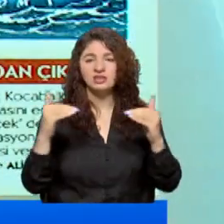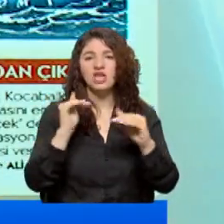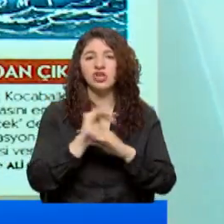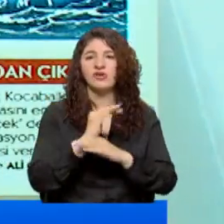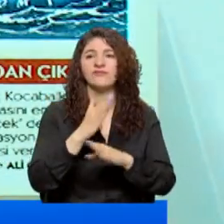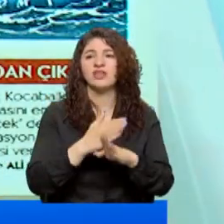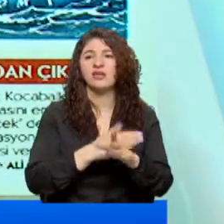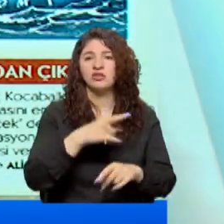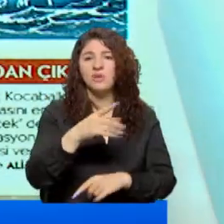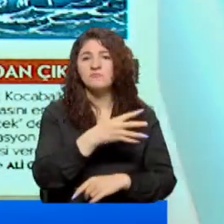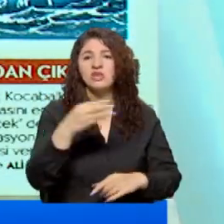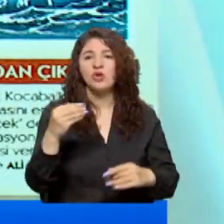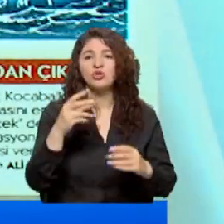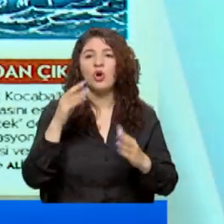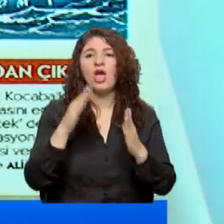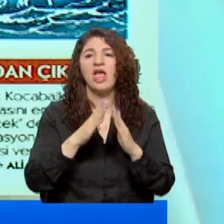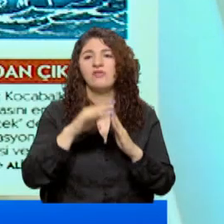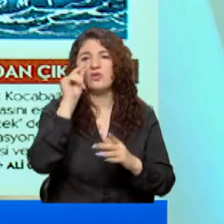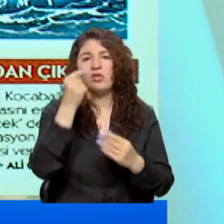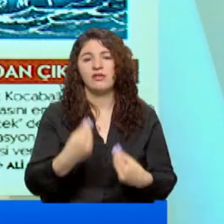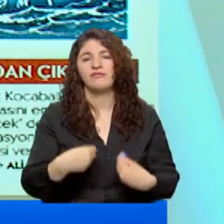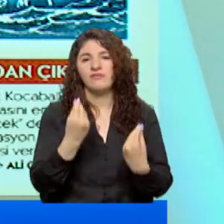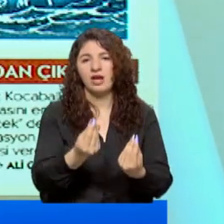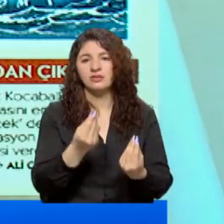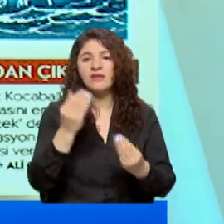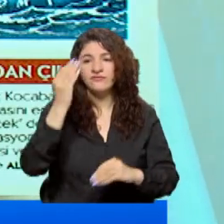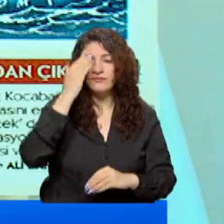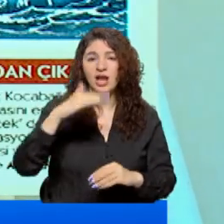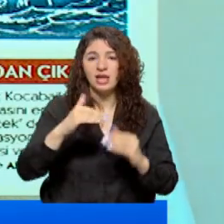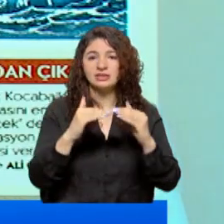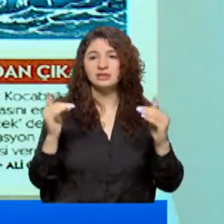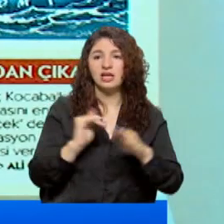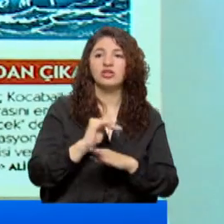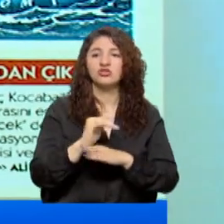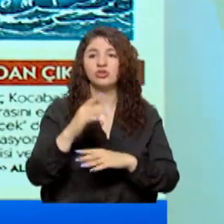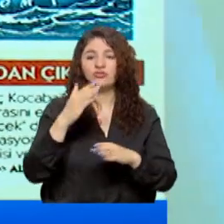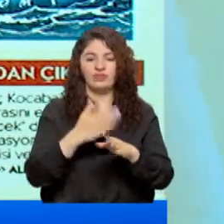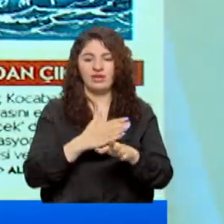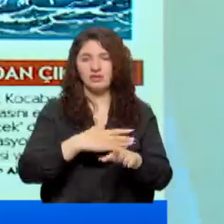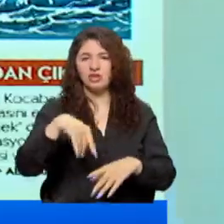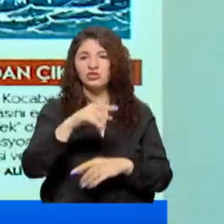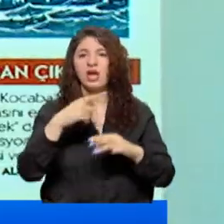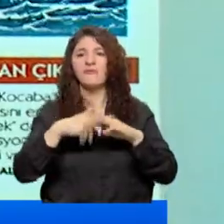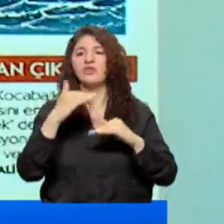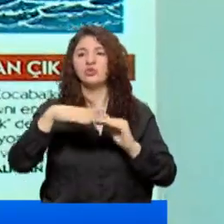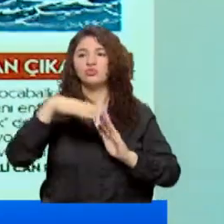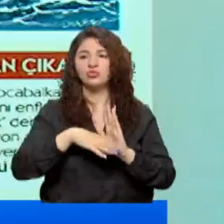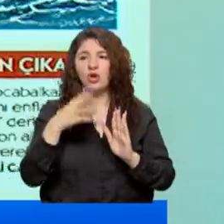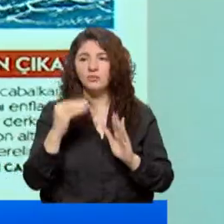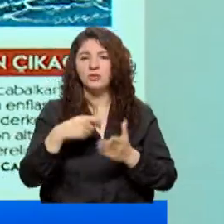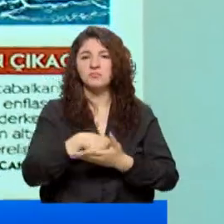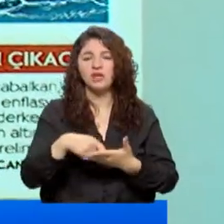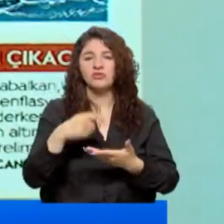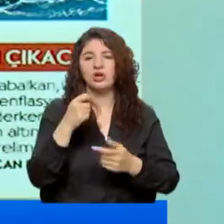sınırında yaşayan yurttaşa milyonluk konut kolaylığı yaptı yoksulluk sınırında yaşayan Yurttaş Enflasyonun düşürülmesini